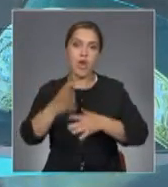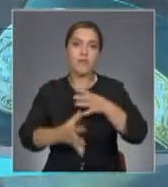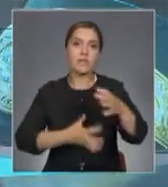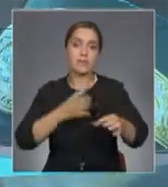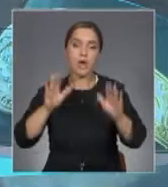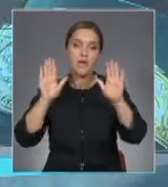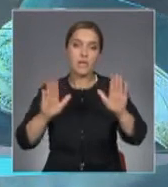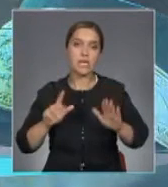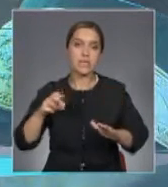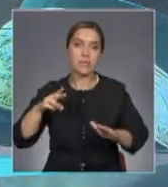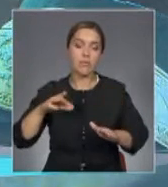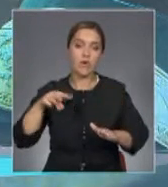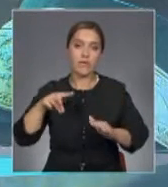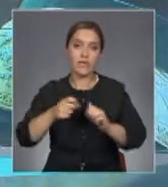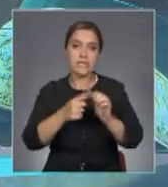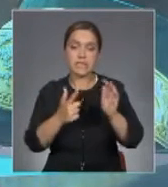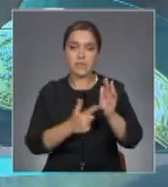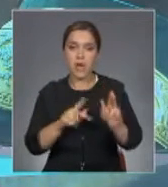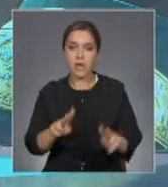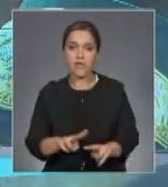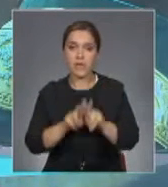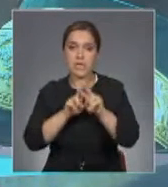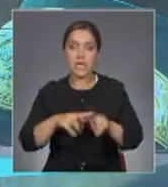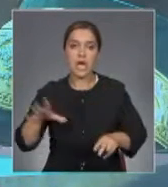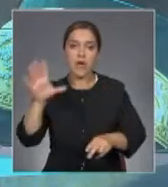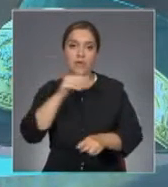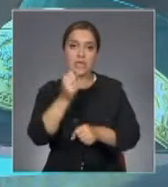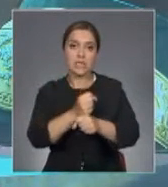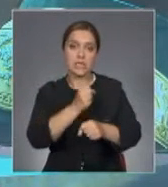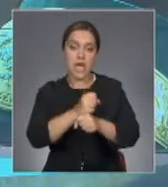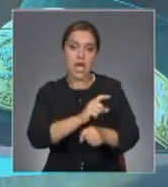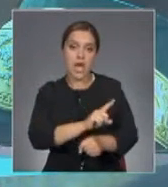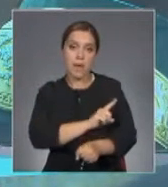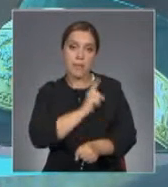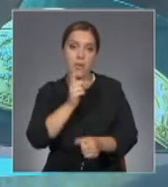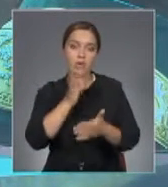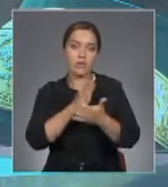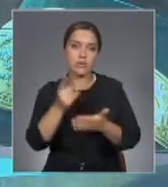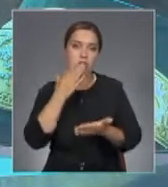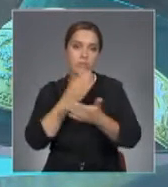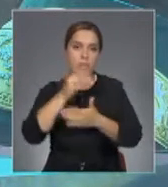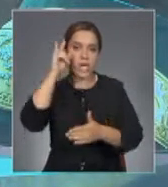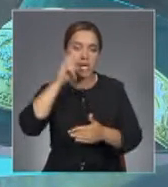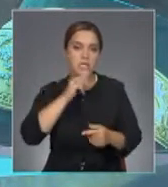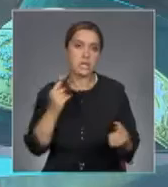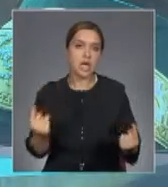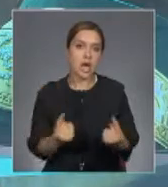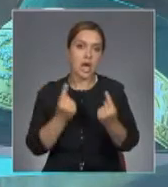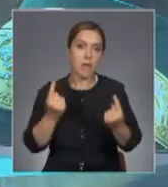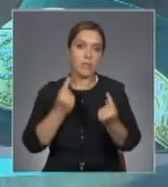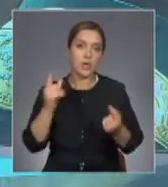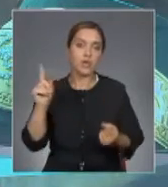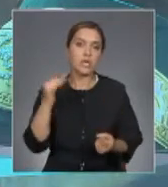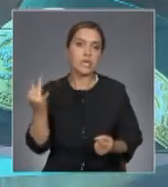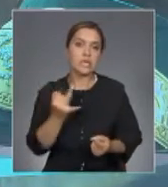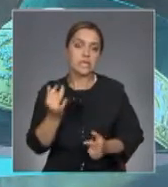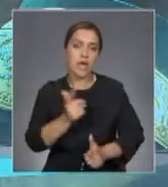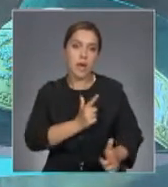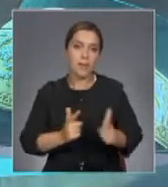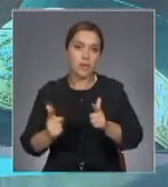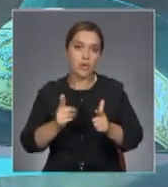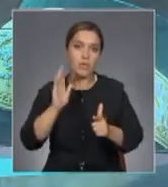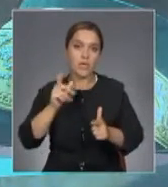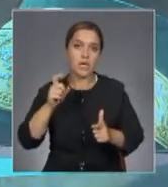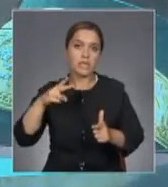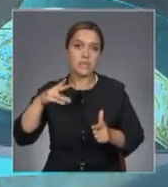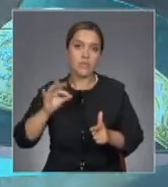выставке «Экспо-2017» в Астане. Практически все работы мастеров выполнены в национальном стиле. Что интересного подготовят ювелиры гостям